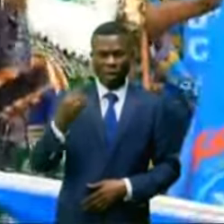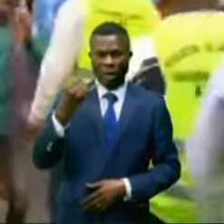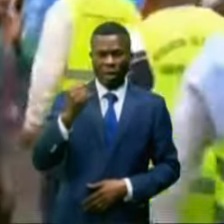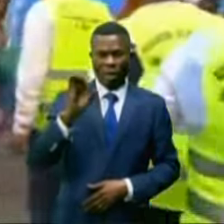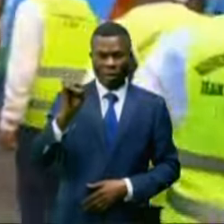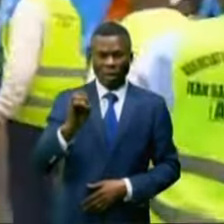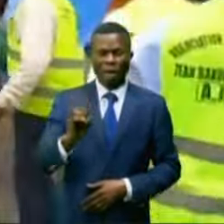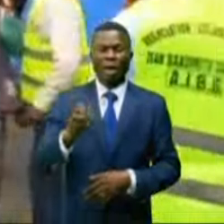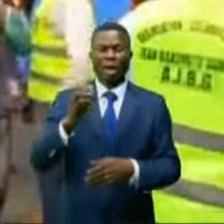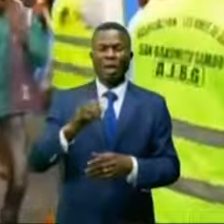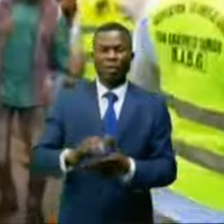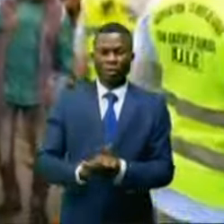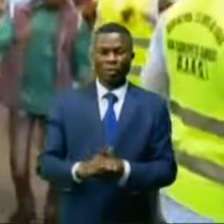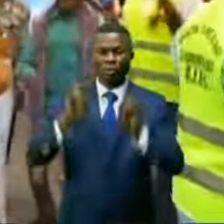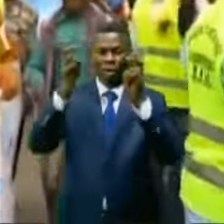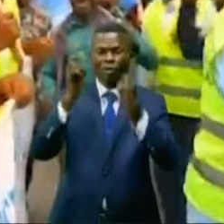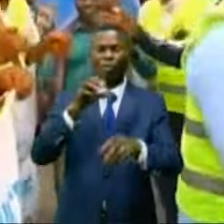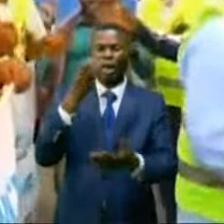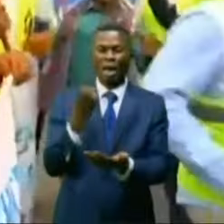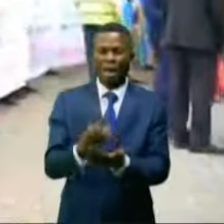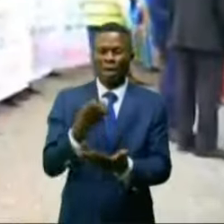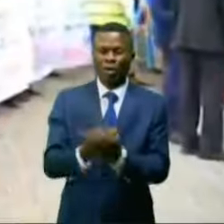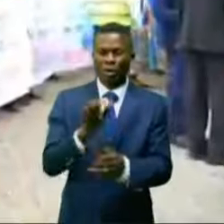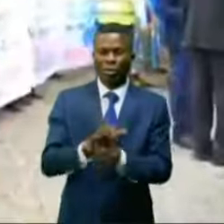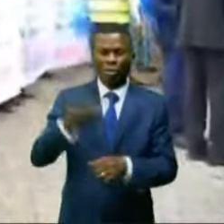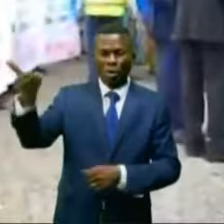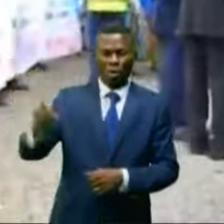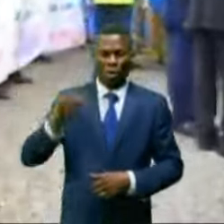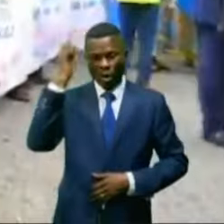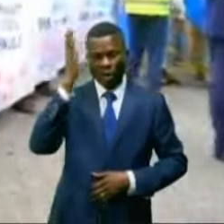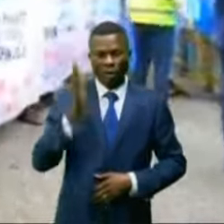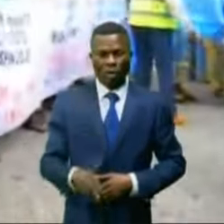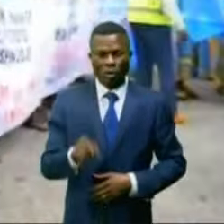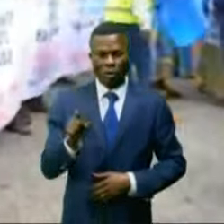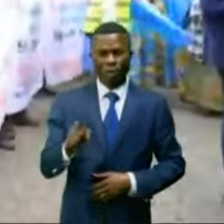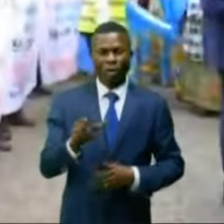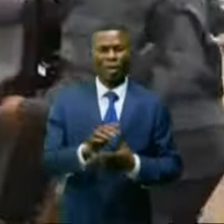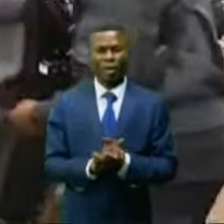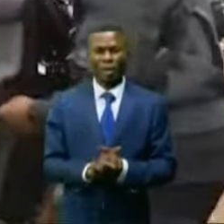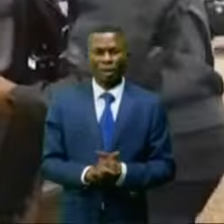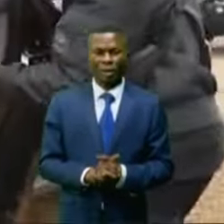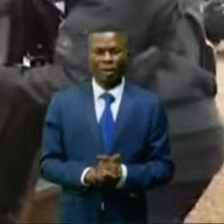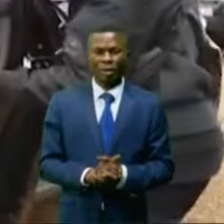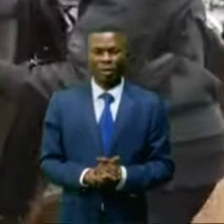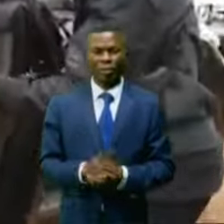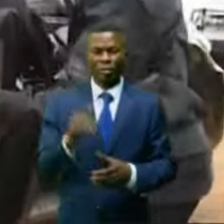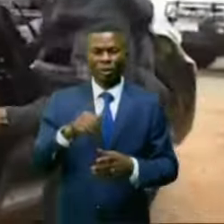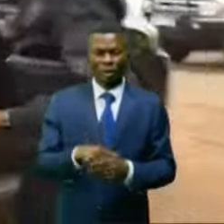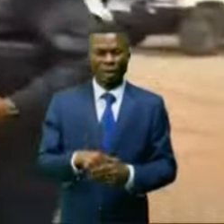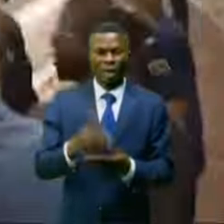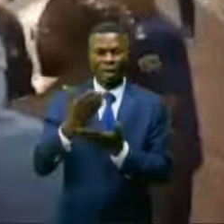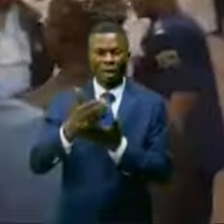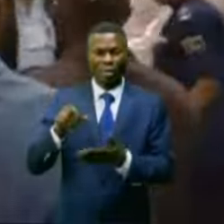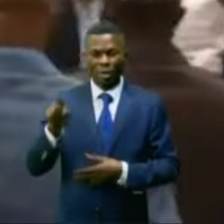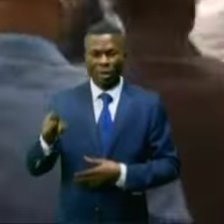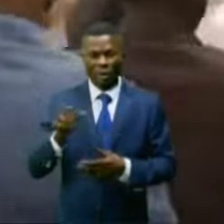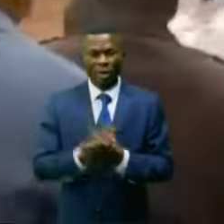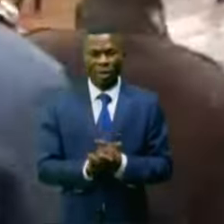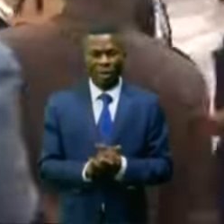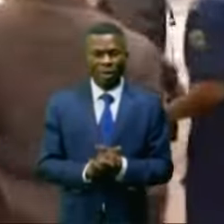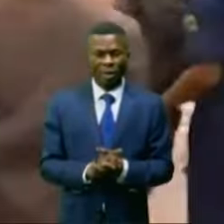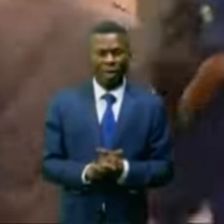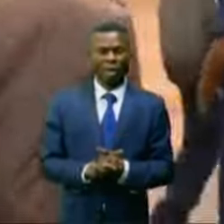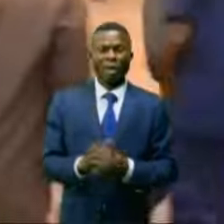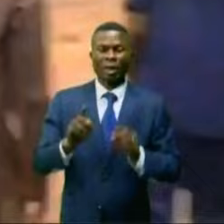du Haut-Uele, d'accueillir son gouverneur, Jean Komito Gambou, en itinérance dans cette partie de son entité. Après le coup de